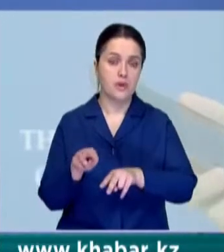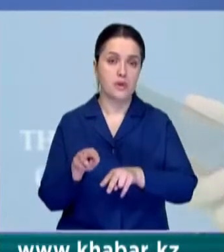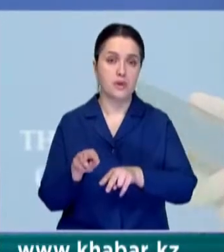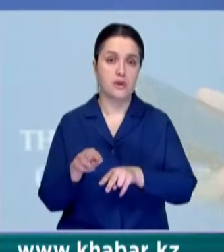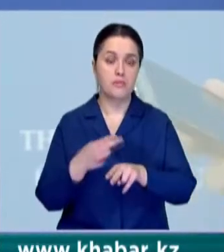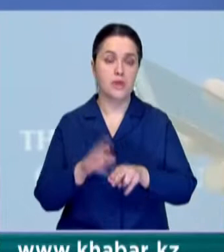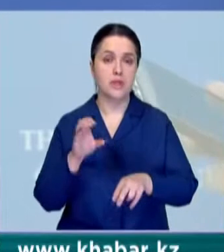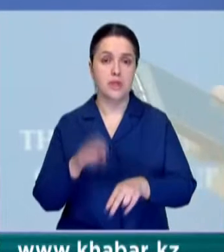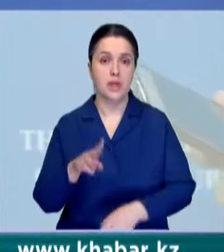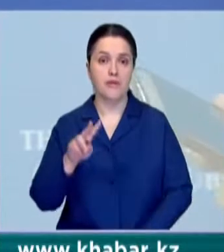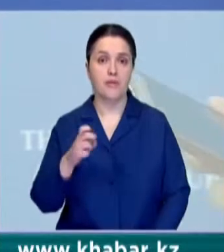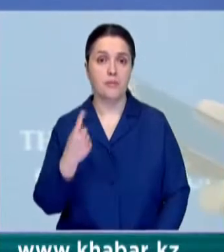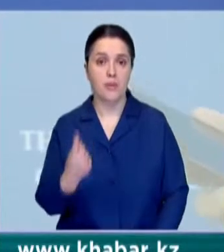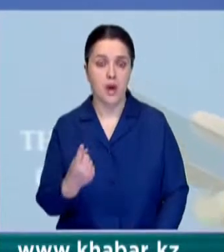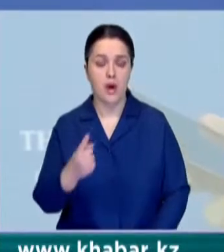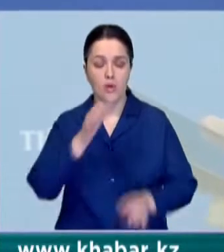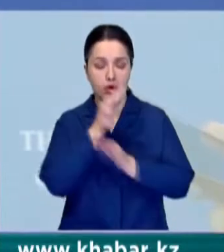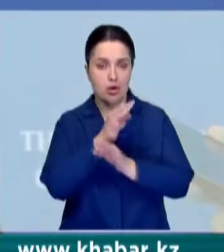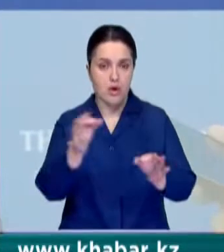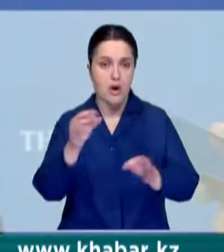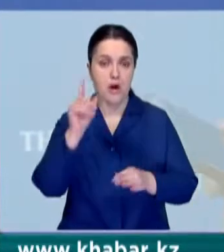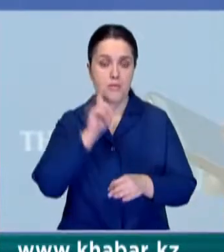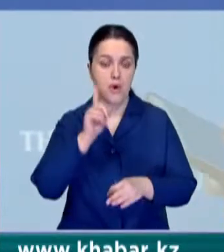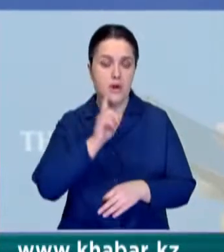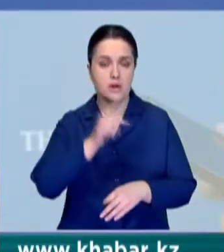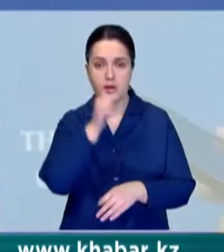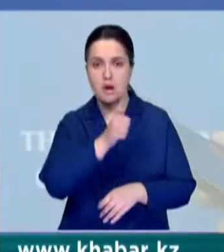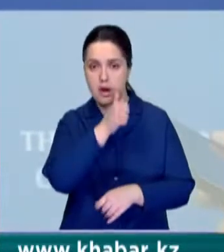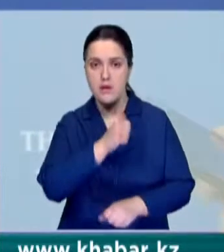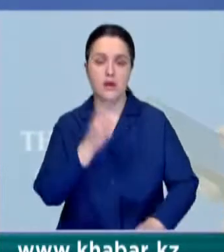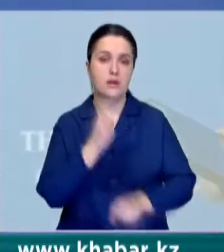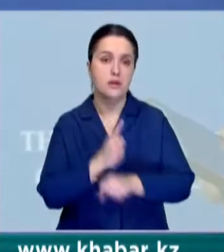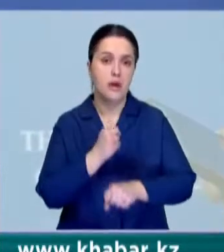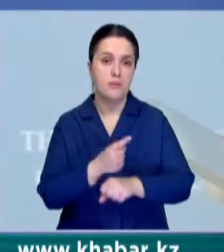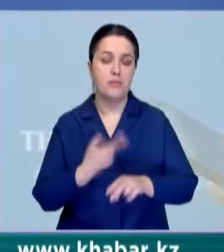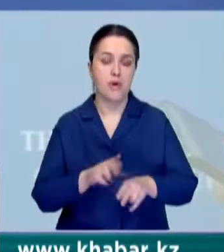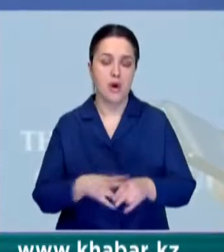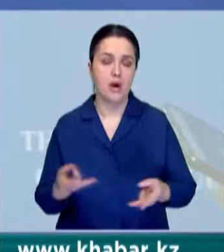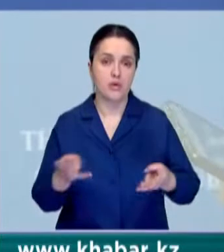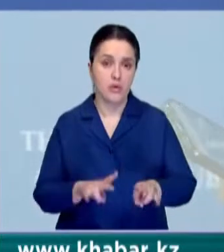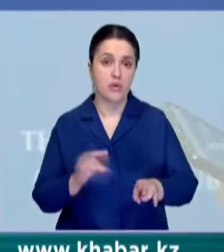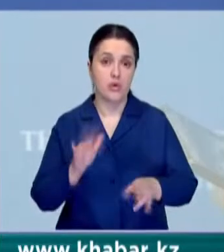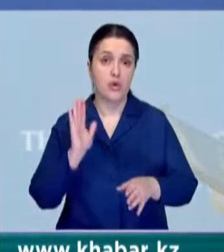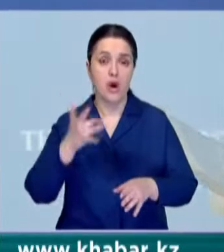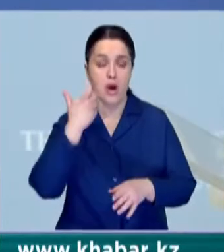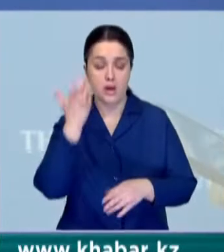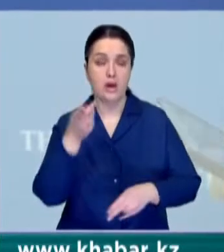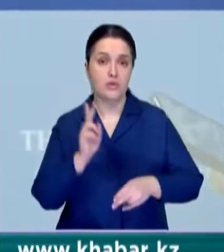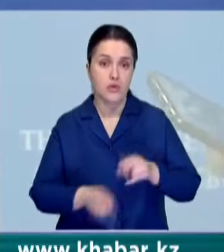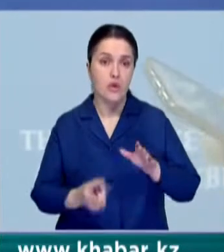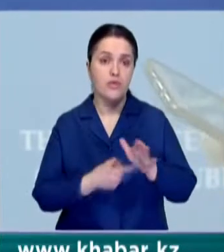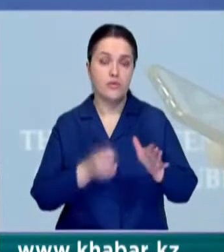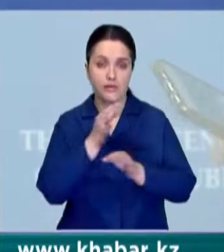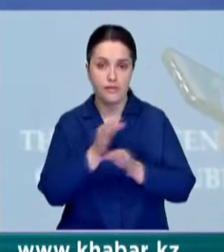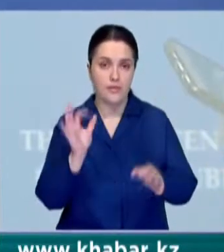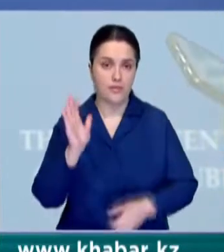соответствии со статьей 201 разглашение Уголовно-процессуального кодекса, разглашение данных предварительного следствия на данной стадии невозможно.